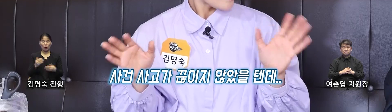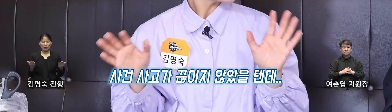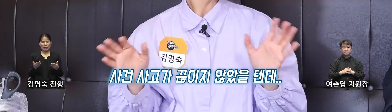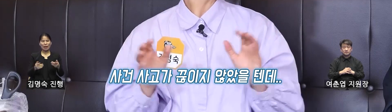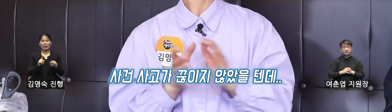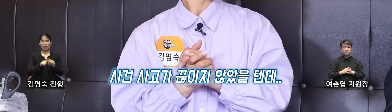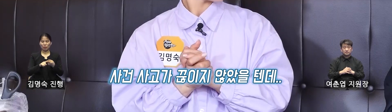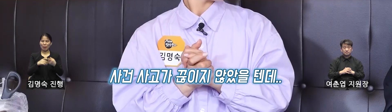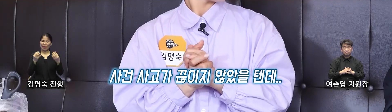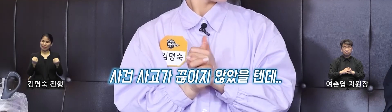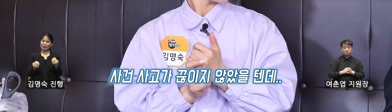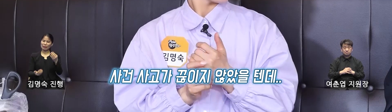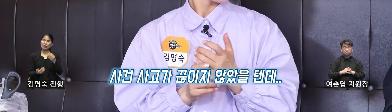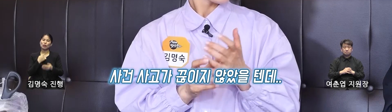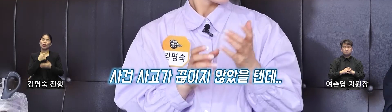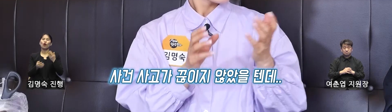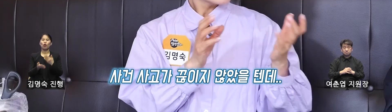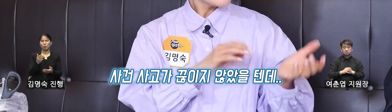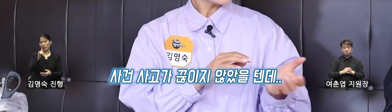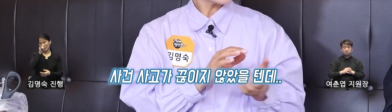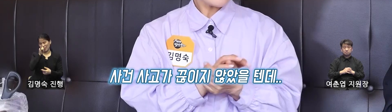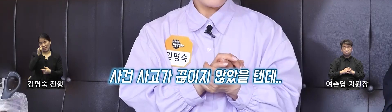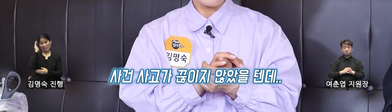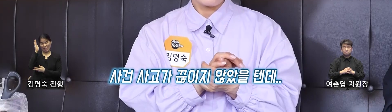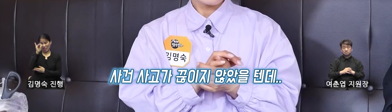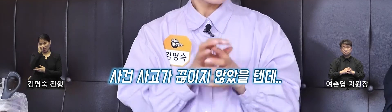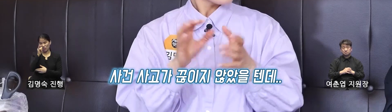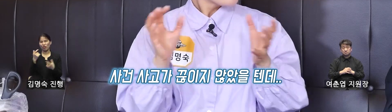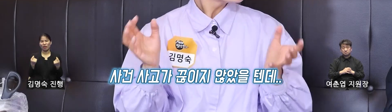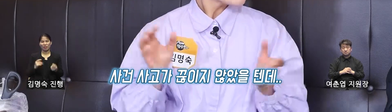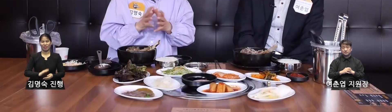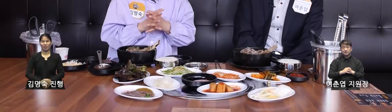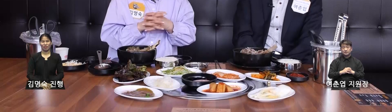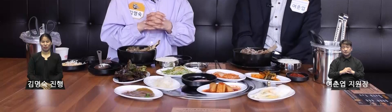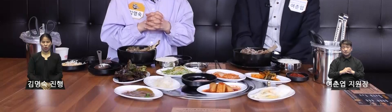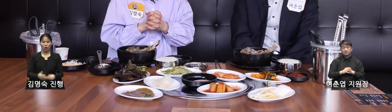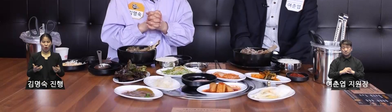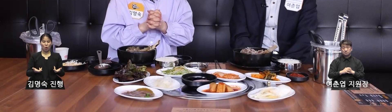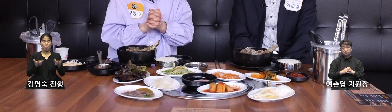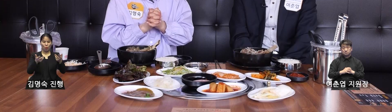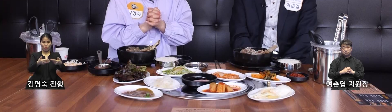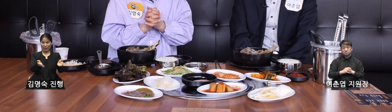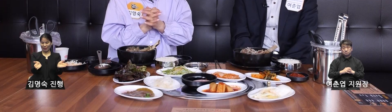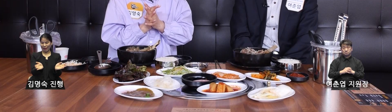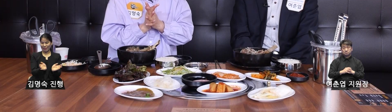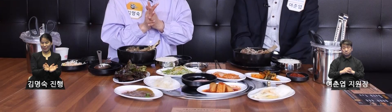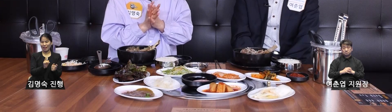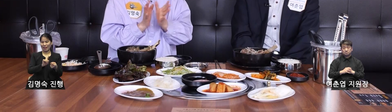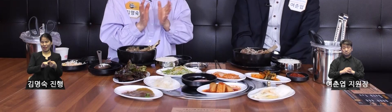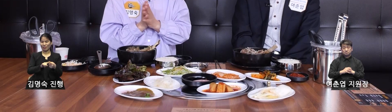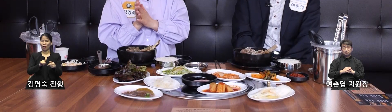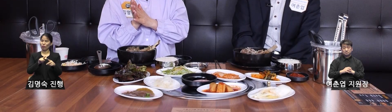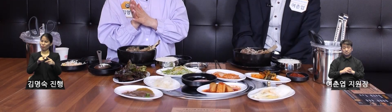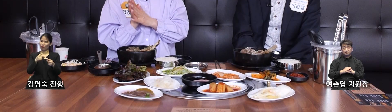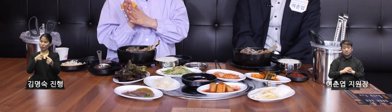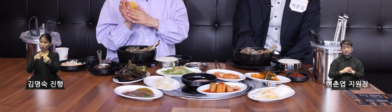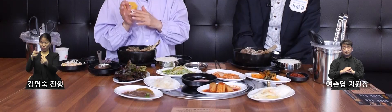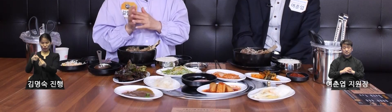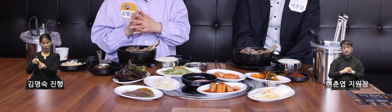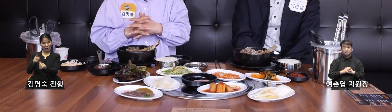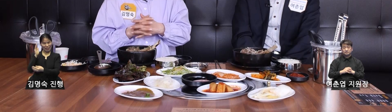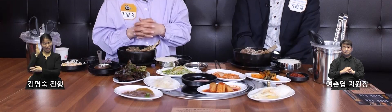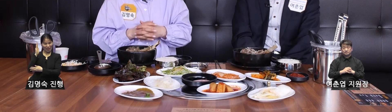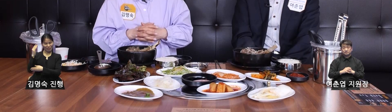사고도 많이 있으실 것 같아요. 네. 그 얘기와 또 봉사 단체 그 활동 그 얘기 좀